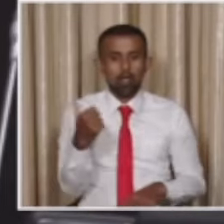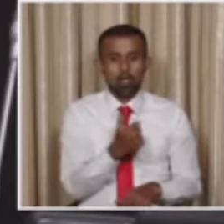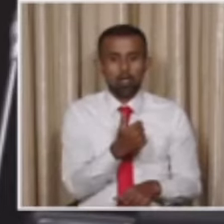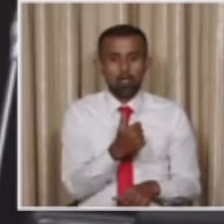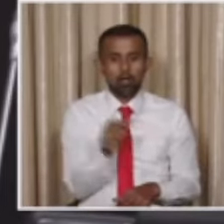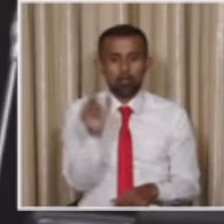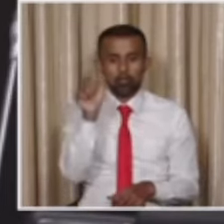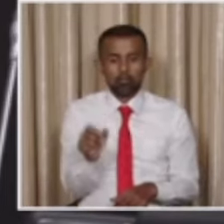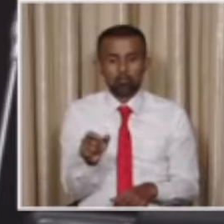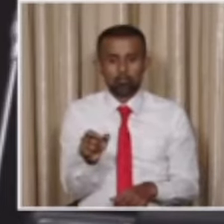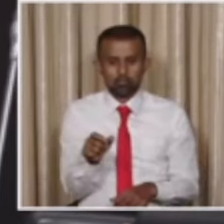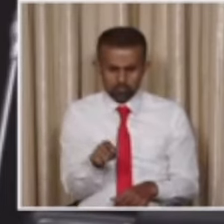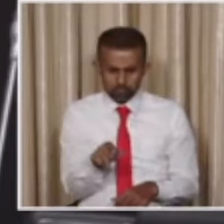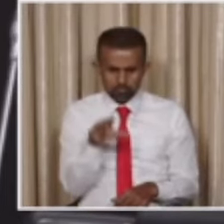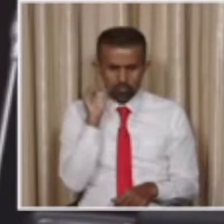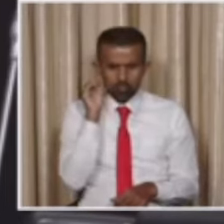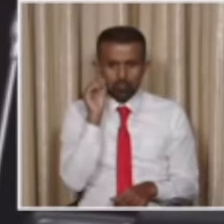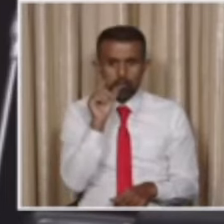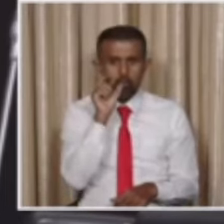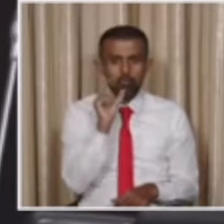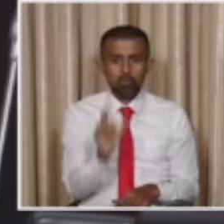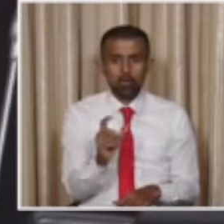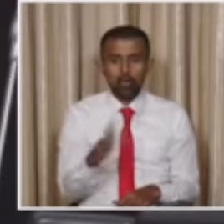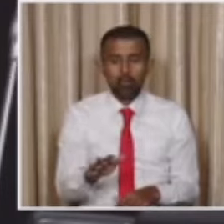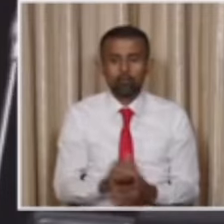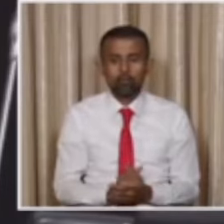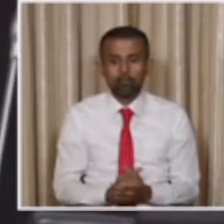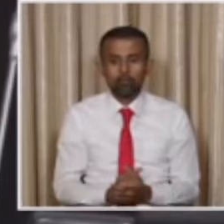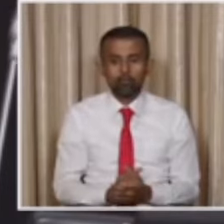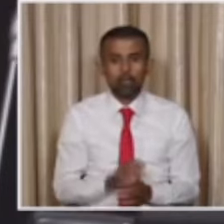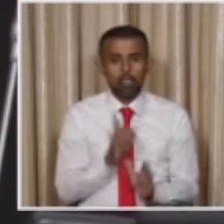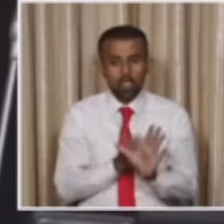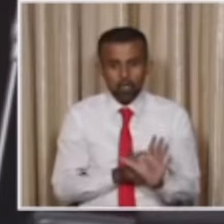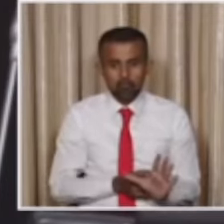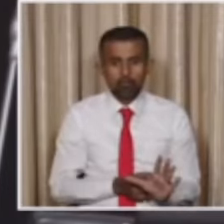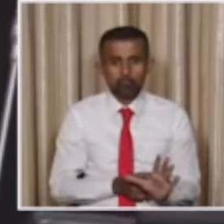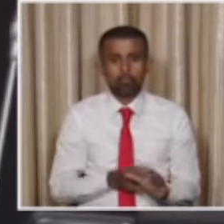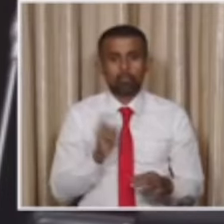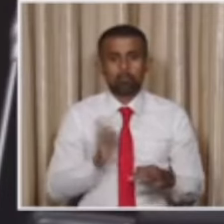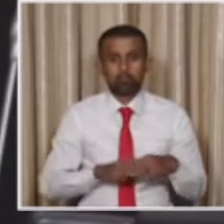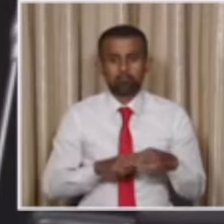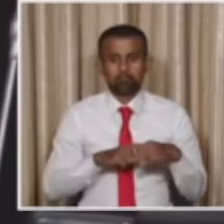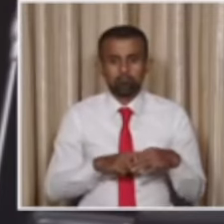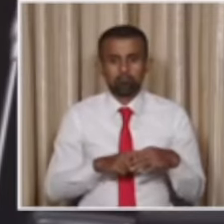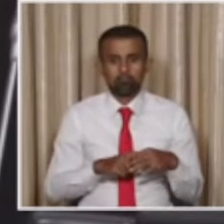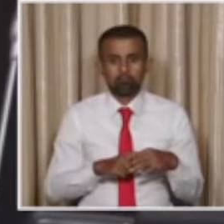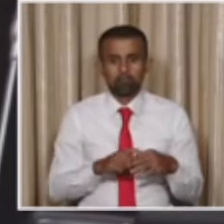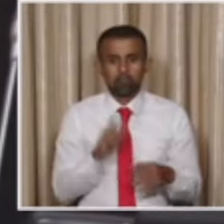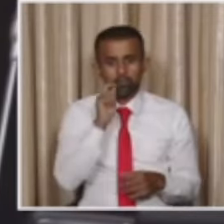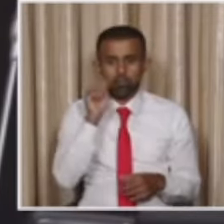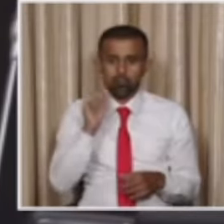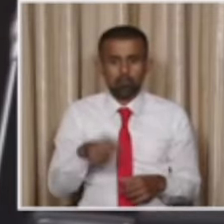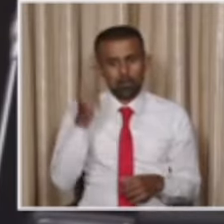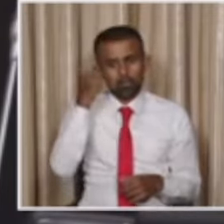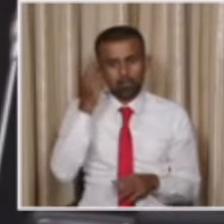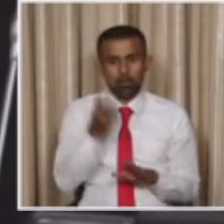තුමෙක් ආපුවම එතුමට මේක තීරලා දැනලා හොයලා බැලුවා. බලනකොට හැමදාම ප්‍රශ්න කරනකොට නෑ එහෙම තමයි විනිසුරුතුමා දන්නවා මීට